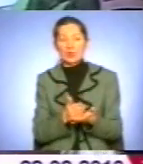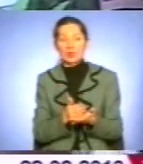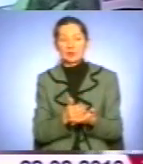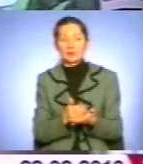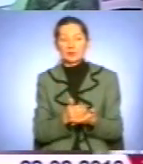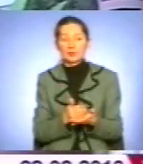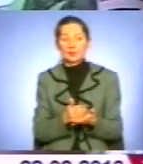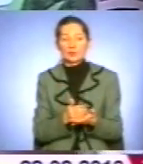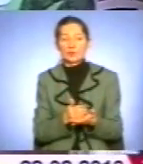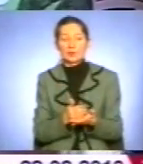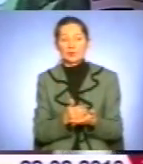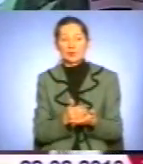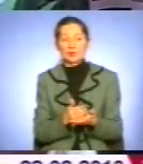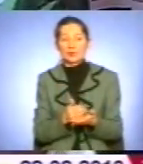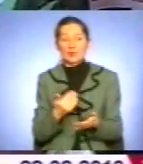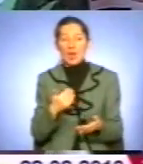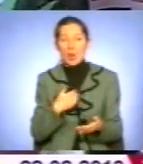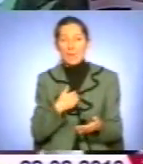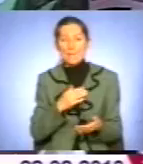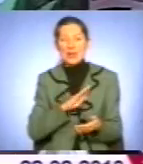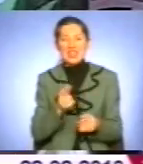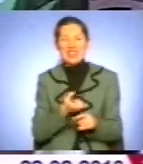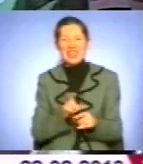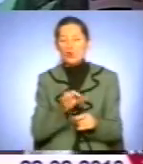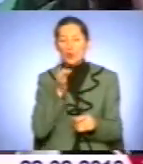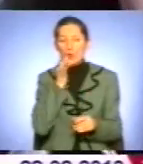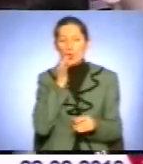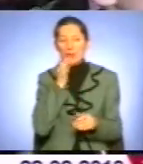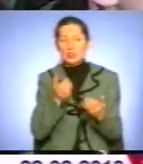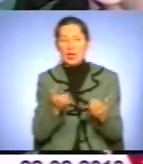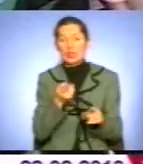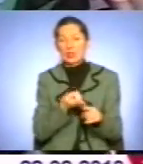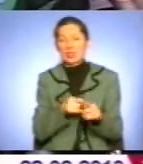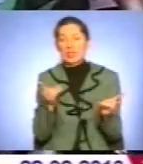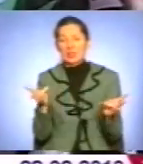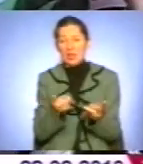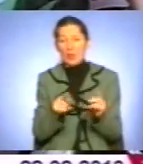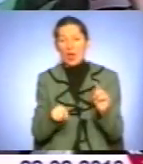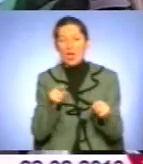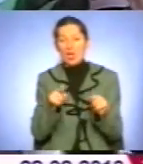Не знаю. Мені не дуже подобається, але це треба. Інколи